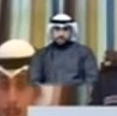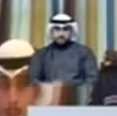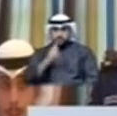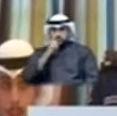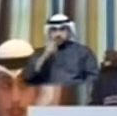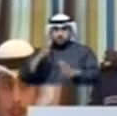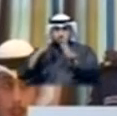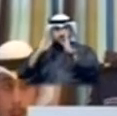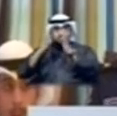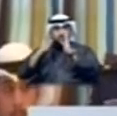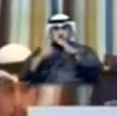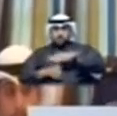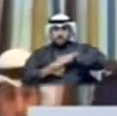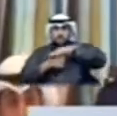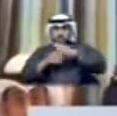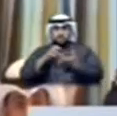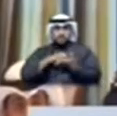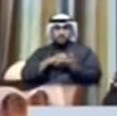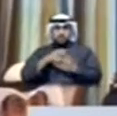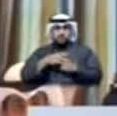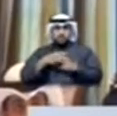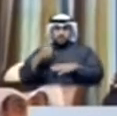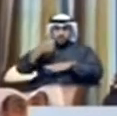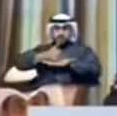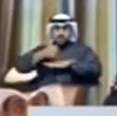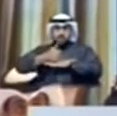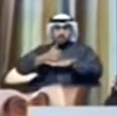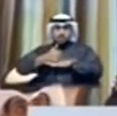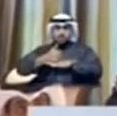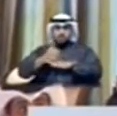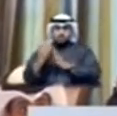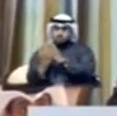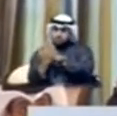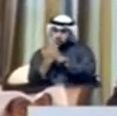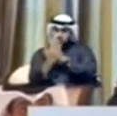ونشكر سيدنا صاحب السمو لمواساتنا ووقوفه معانا